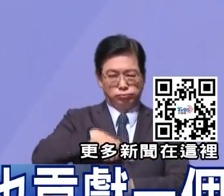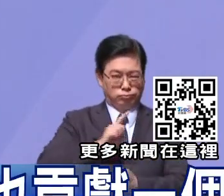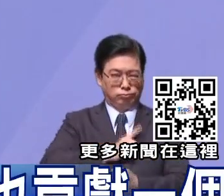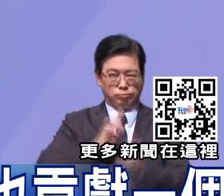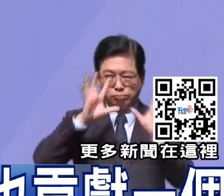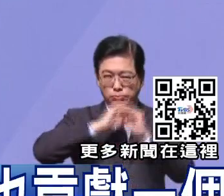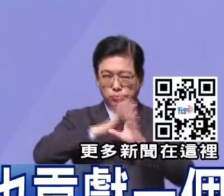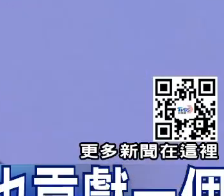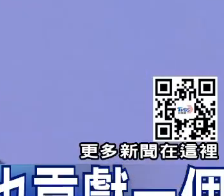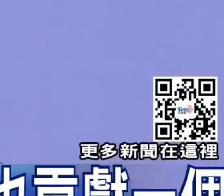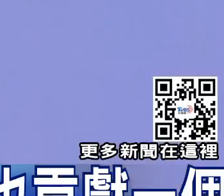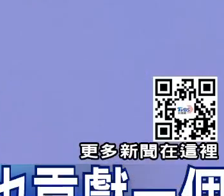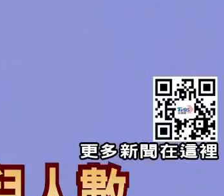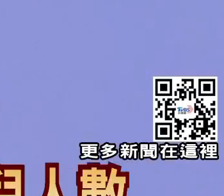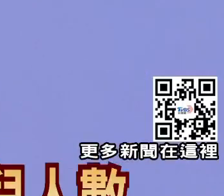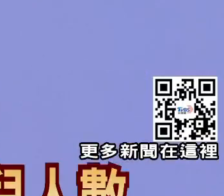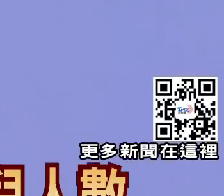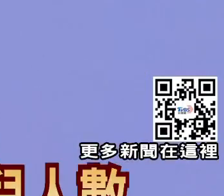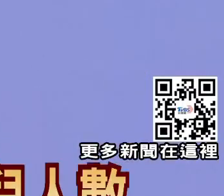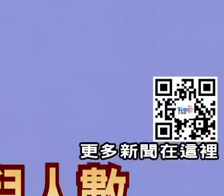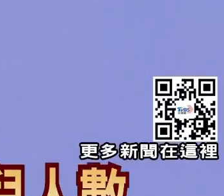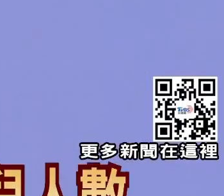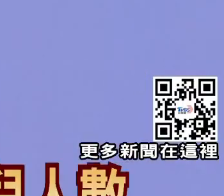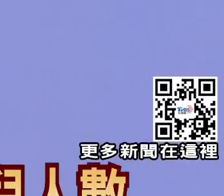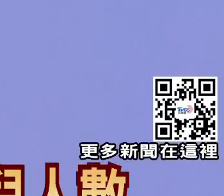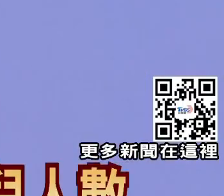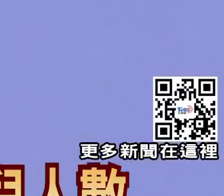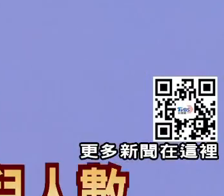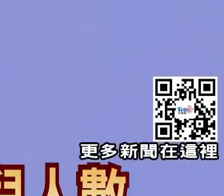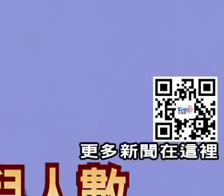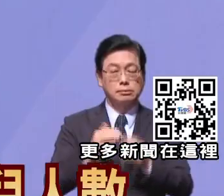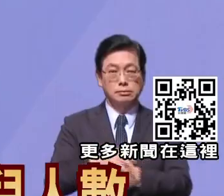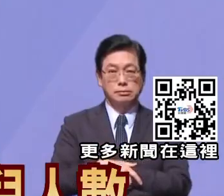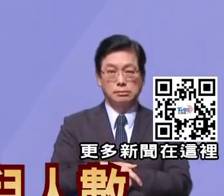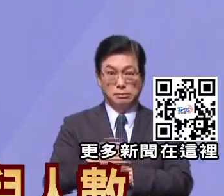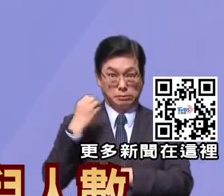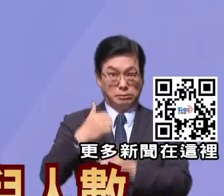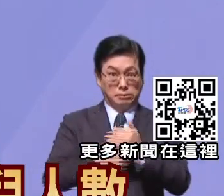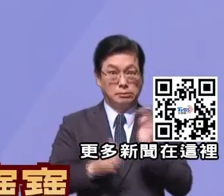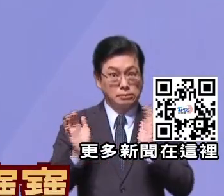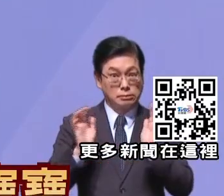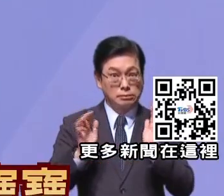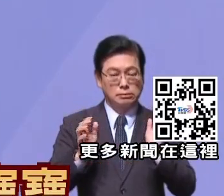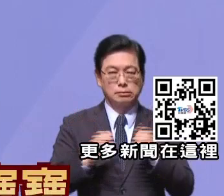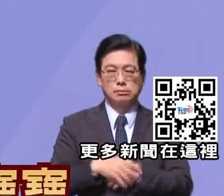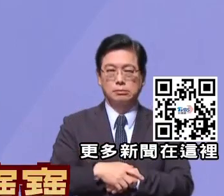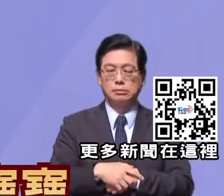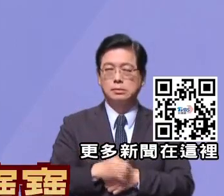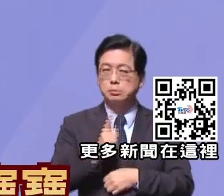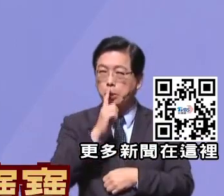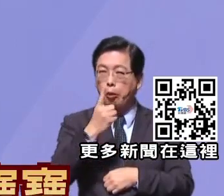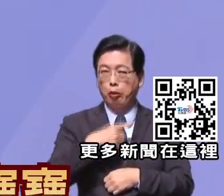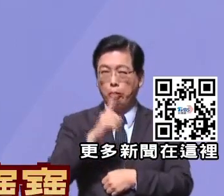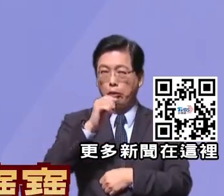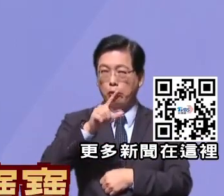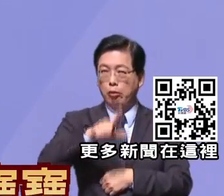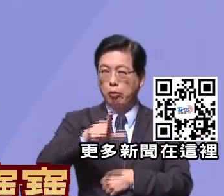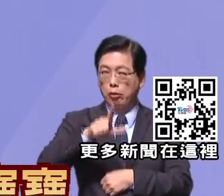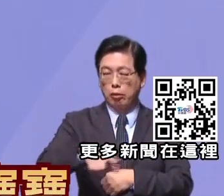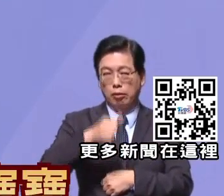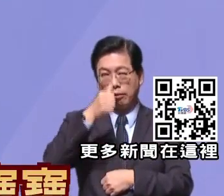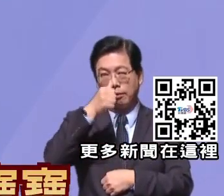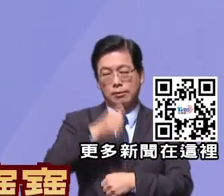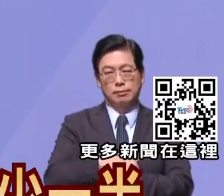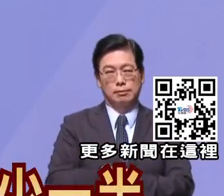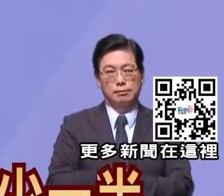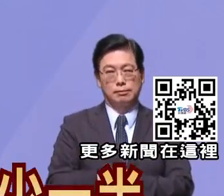试图引发共鸣。 过去一整年，台北市的新生儿人数只诞生了16000名的